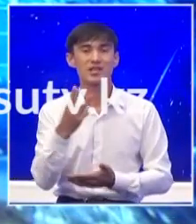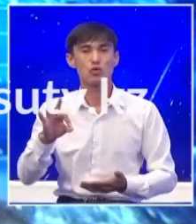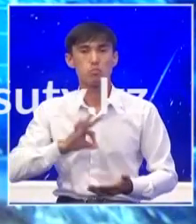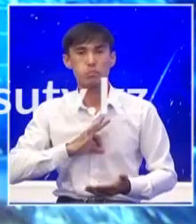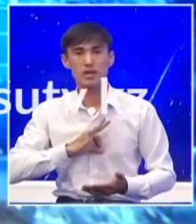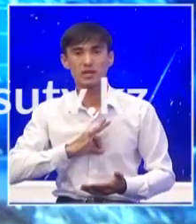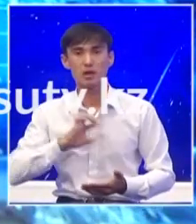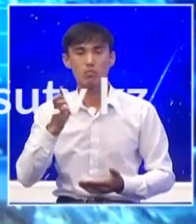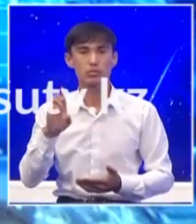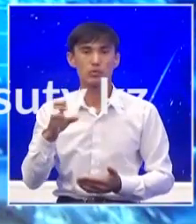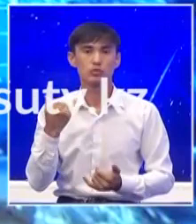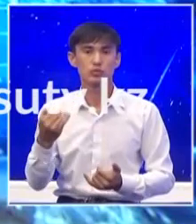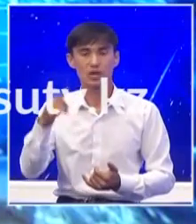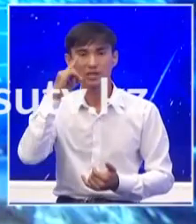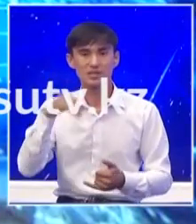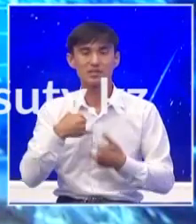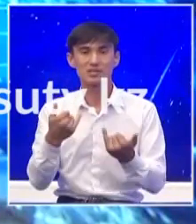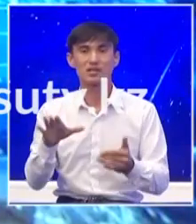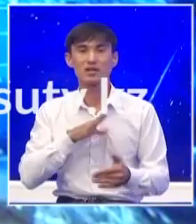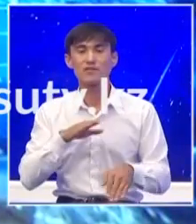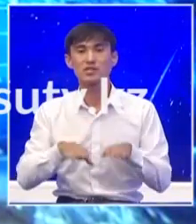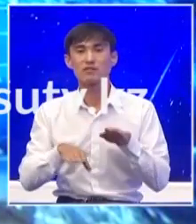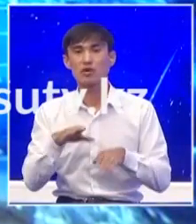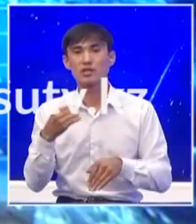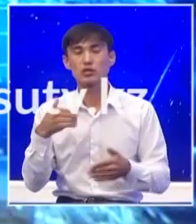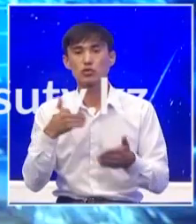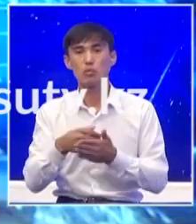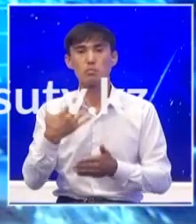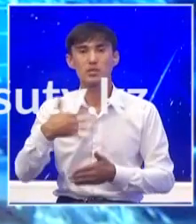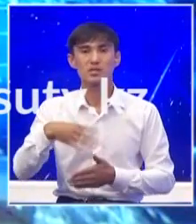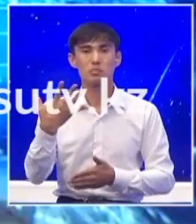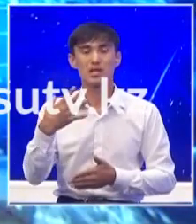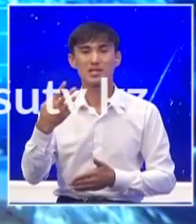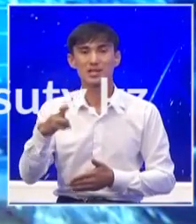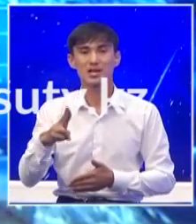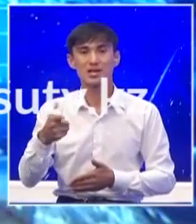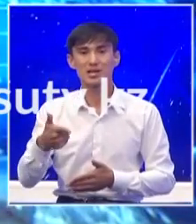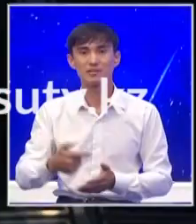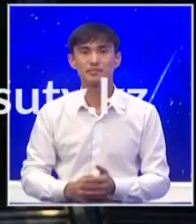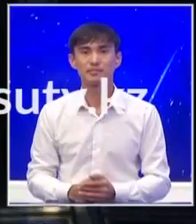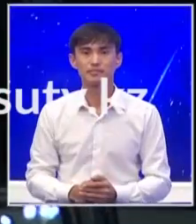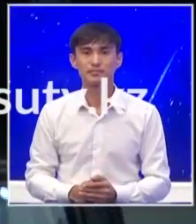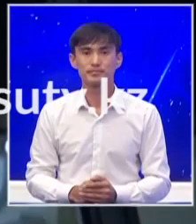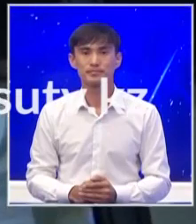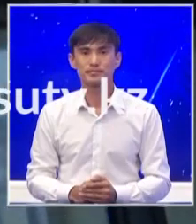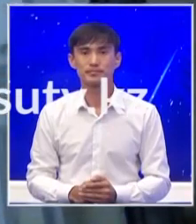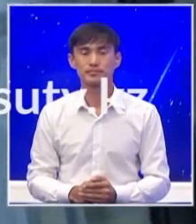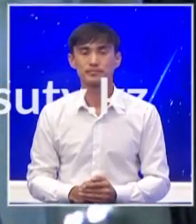счету медаль для Казахстана. Она стала призером в весовой категории до 55 килограммов.